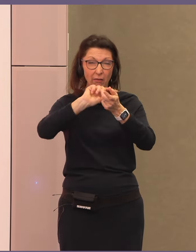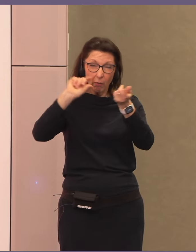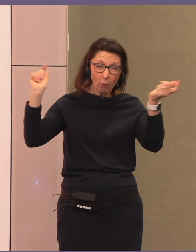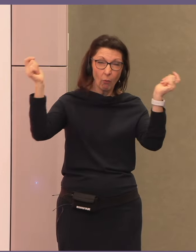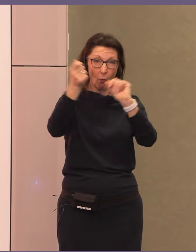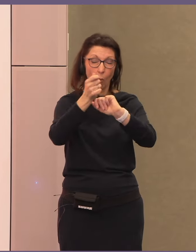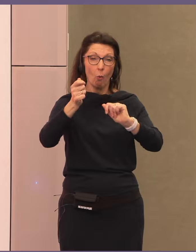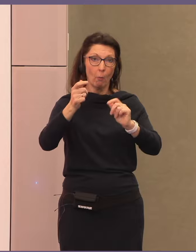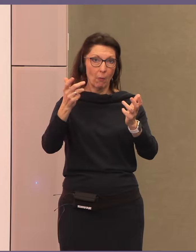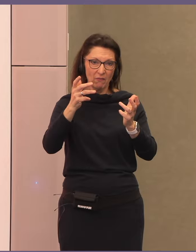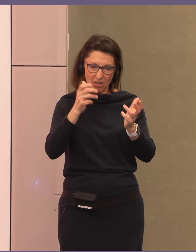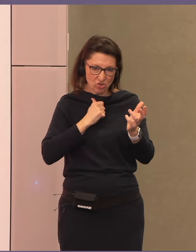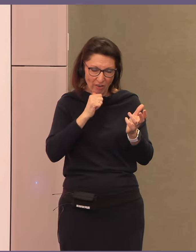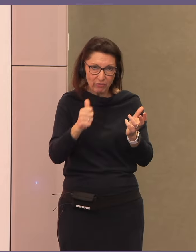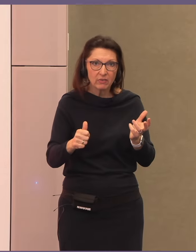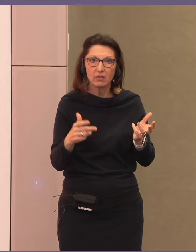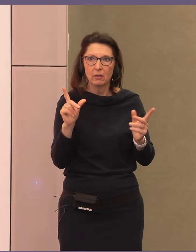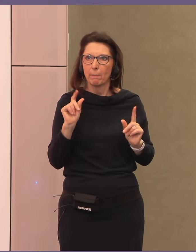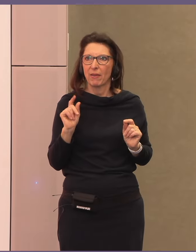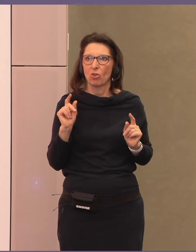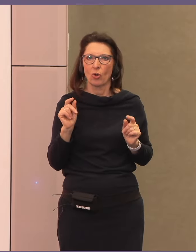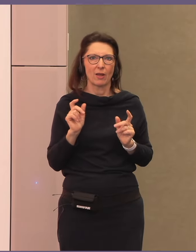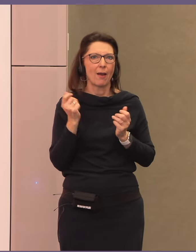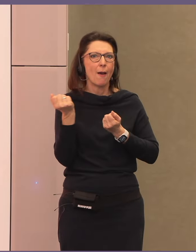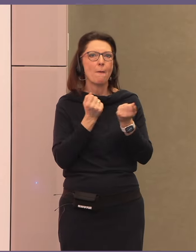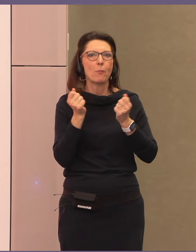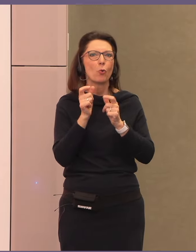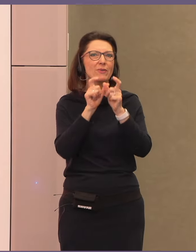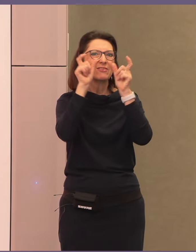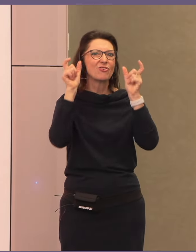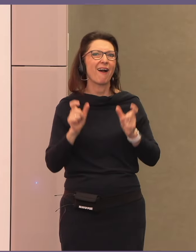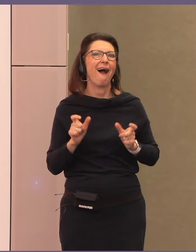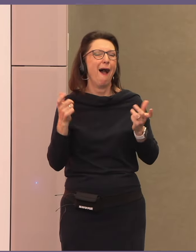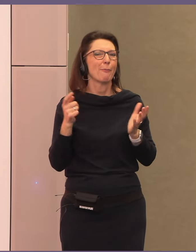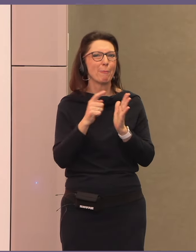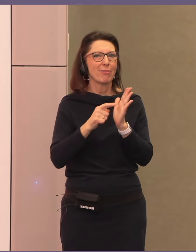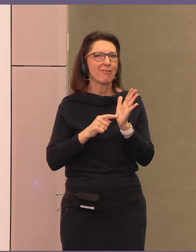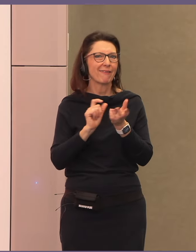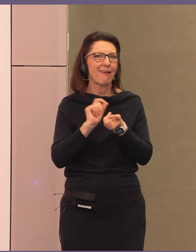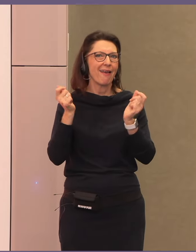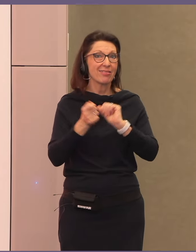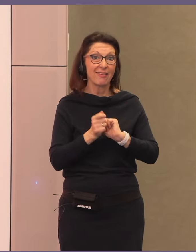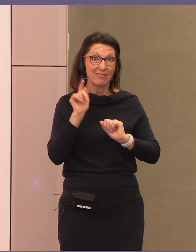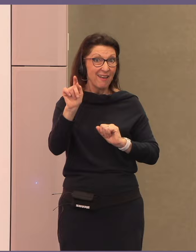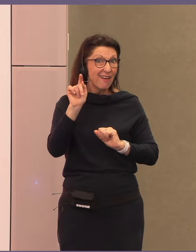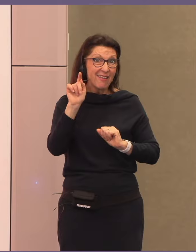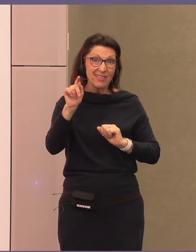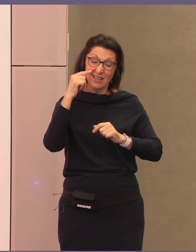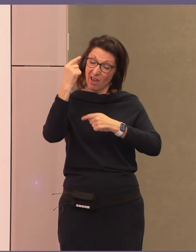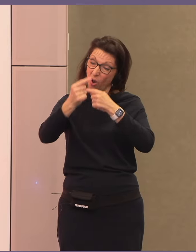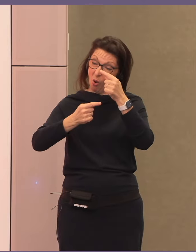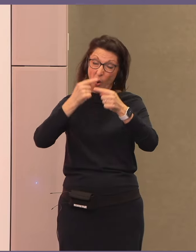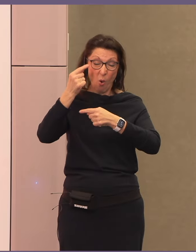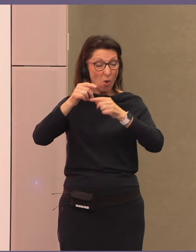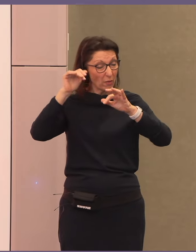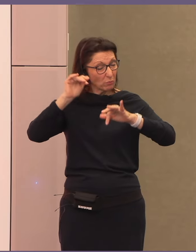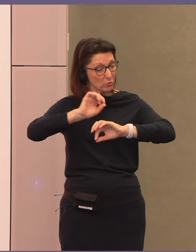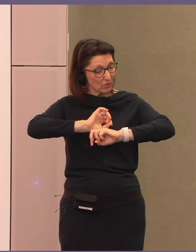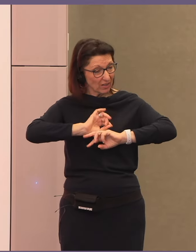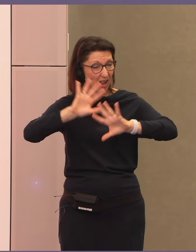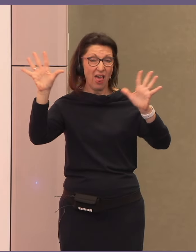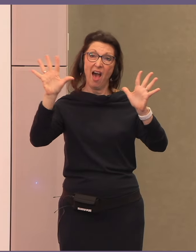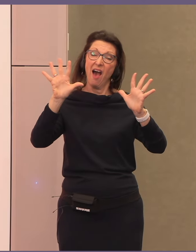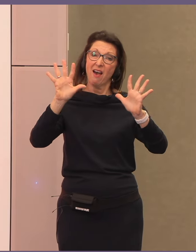Rahmenbedingungen mit einer großen Mehrheit auch vom Verständnis her zu tragen, dass es der wichtigste Kampf ist. Rolle definiert Stellung.